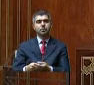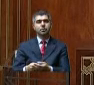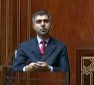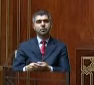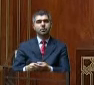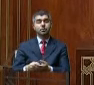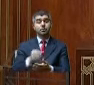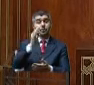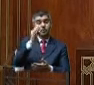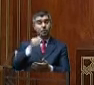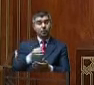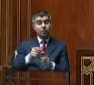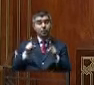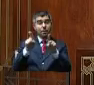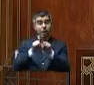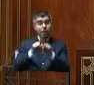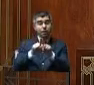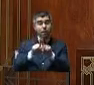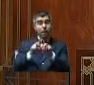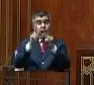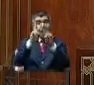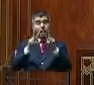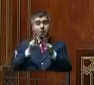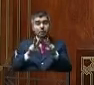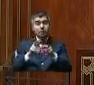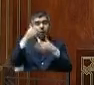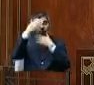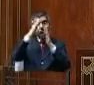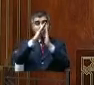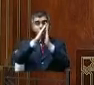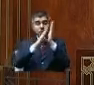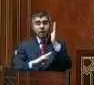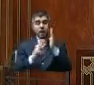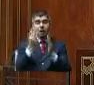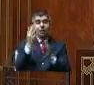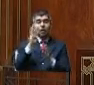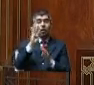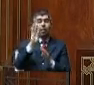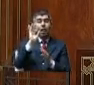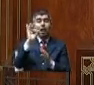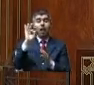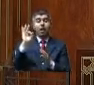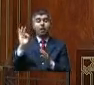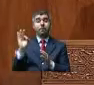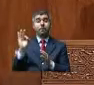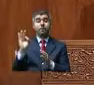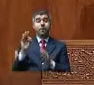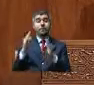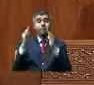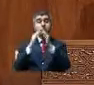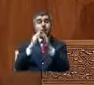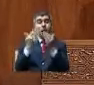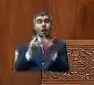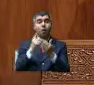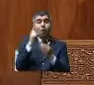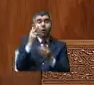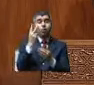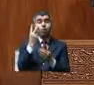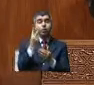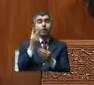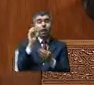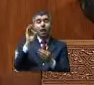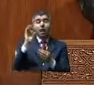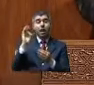حيث تمكنا من حصر الدور السكنية للعائلة للسقوط على صعيد المملكة في 43,734 بناية، منها 21,000 تم